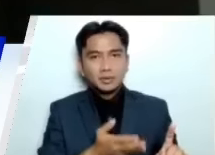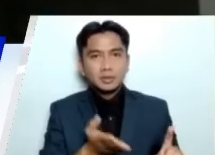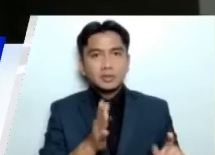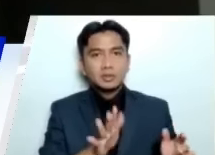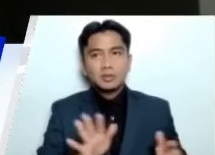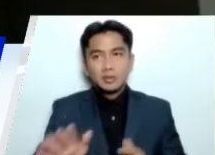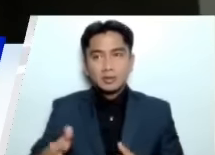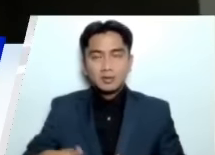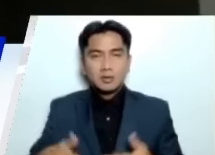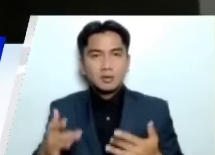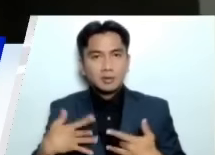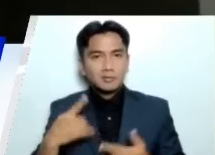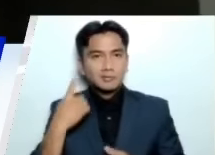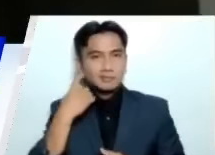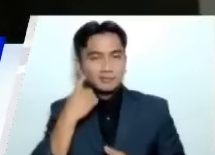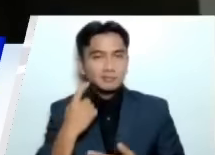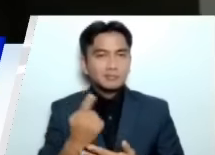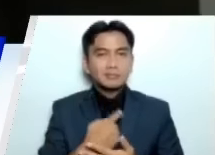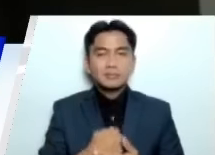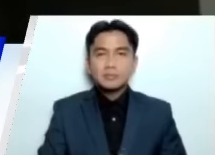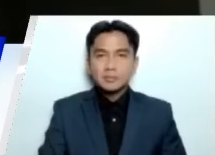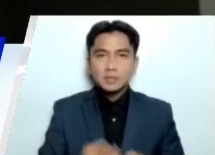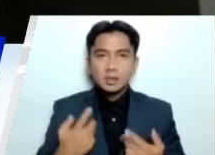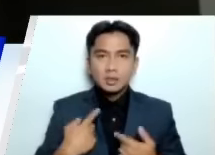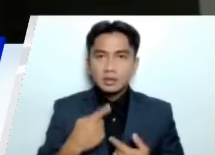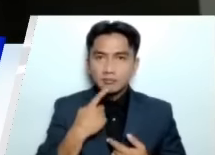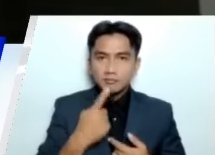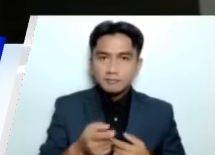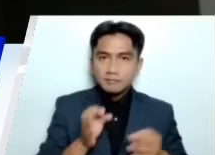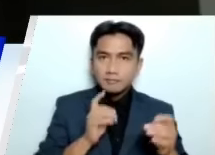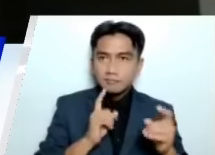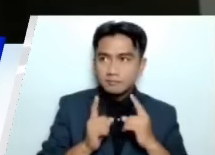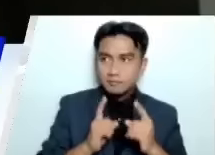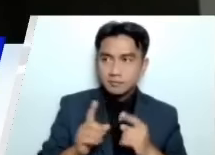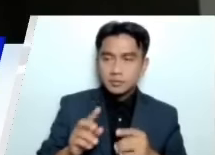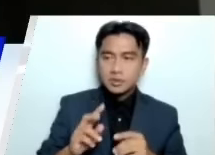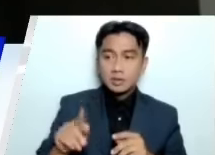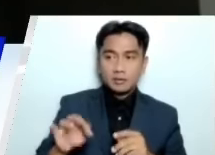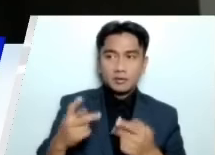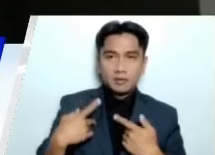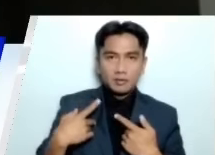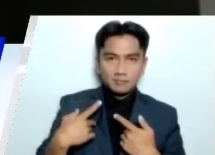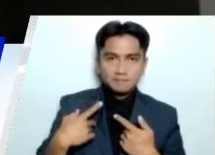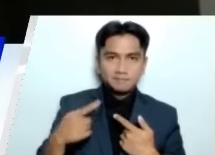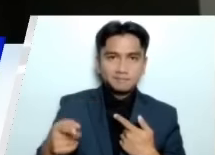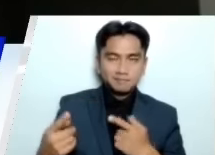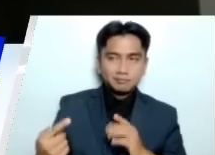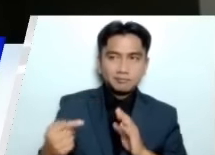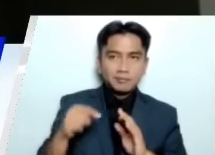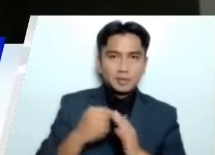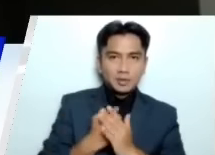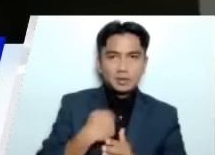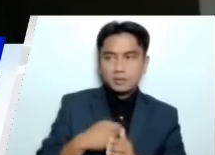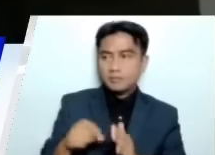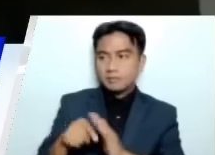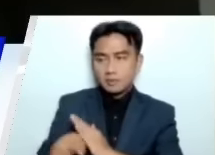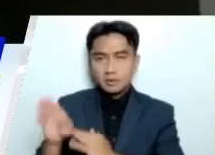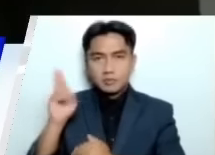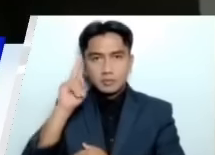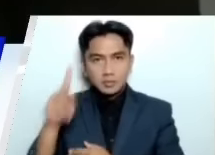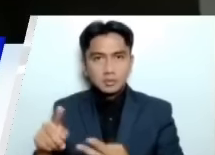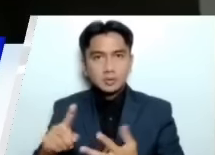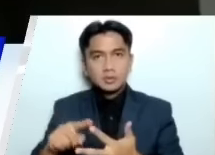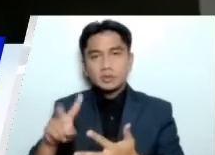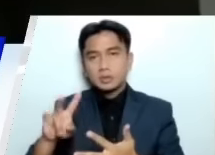na ako na tao. Sinabi ko sa kanya, kapag pinatay ako, patayin mo si BBM, si Lisa